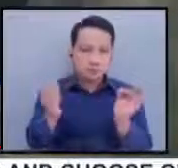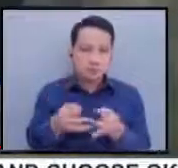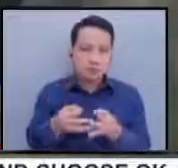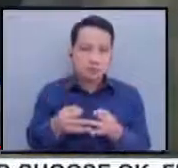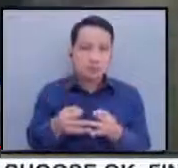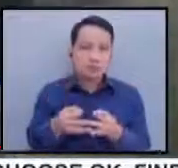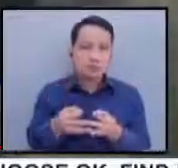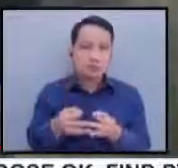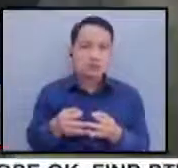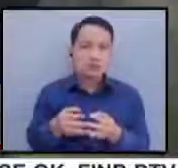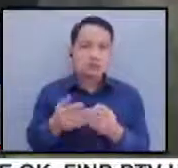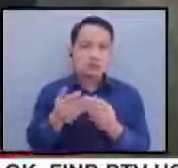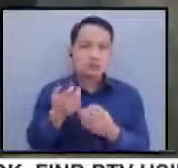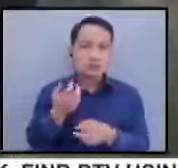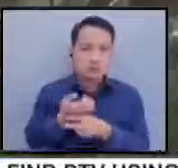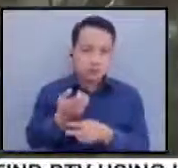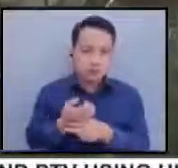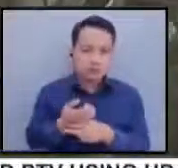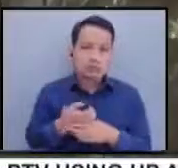naapektuhan.